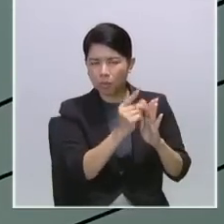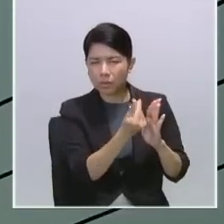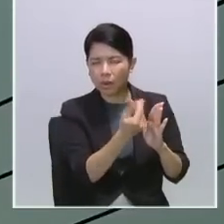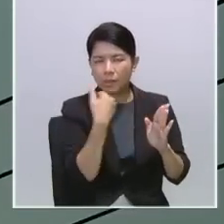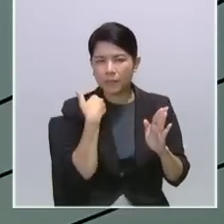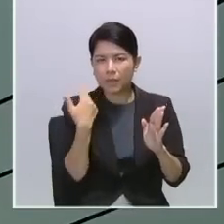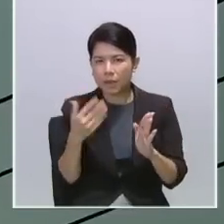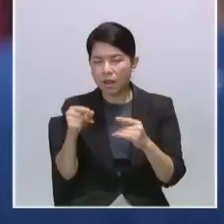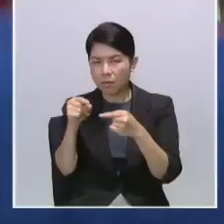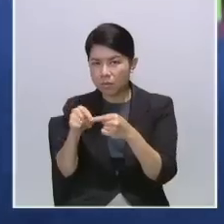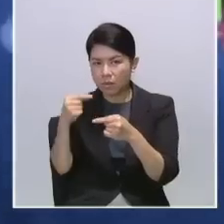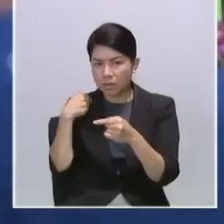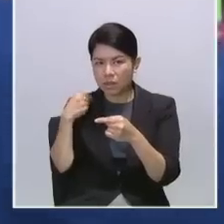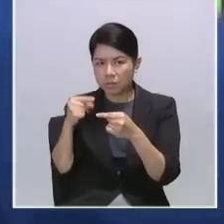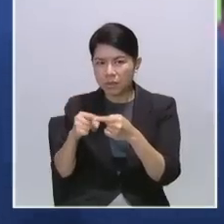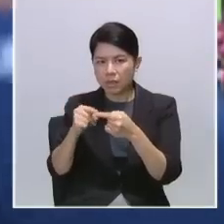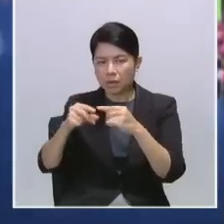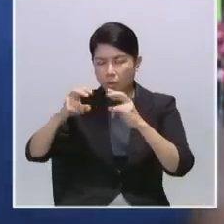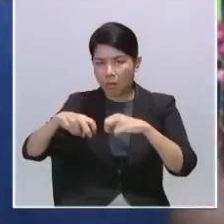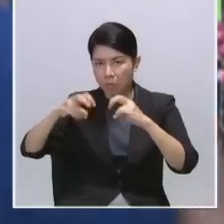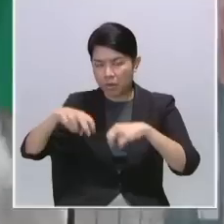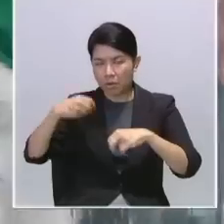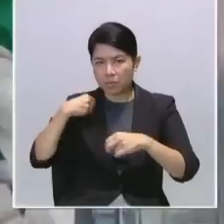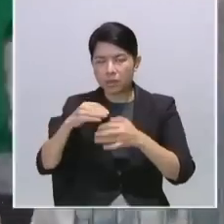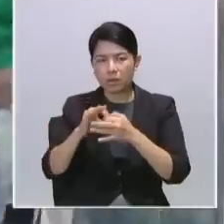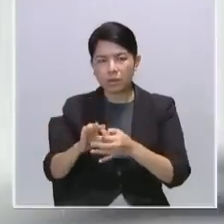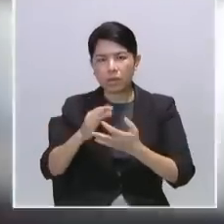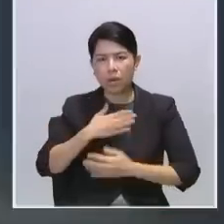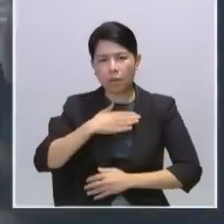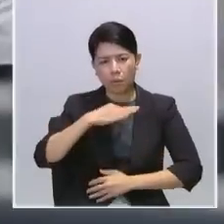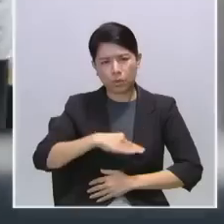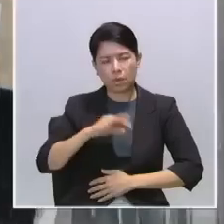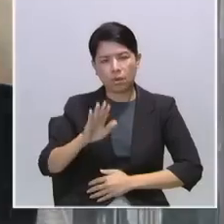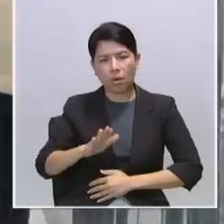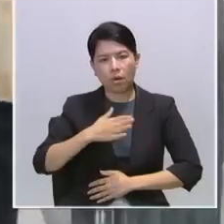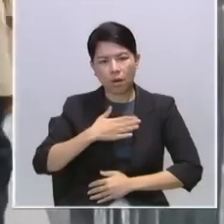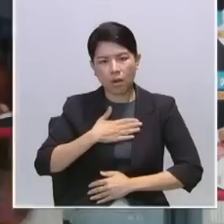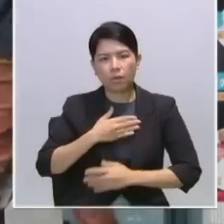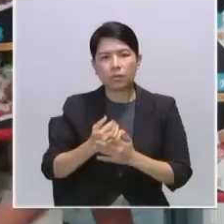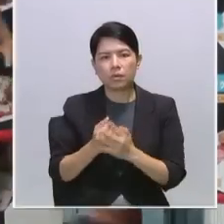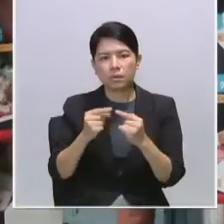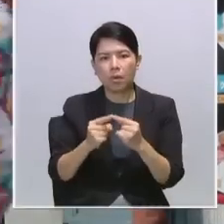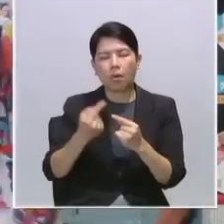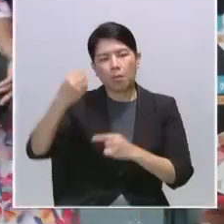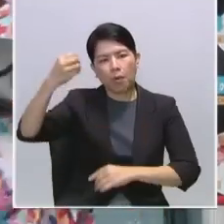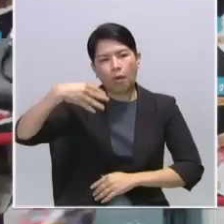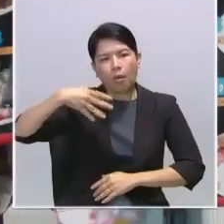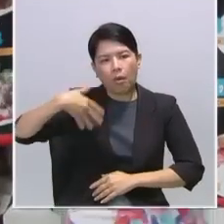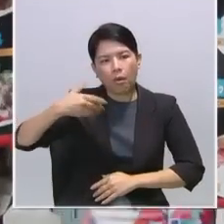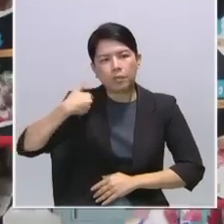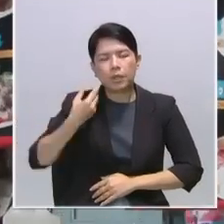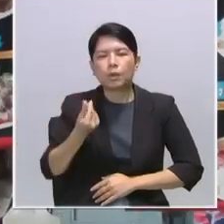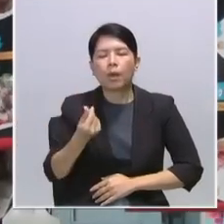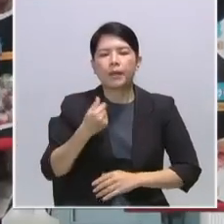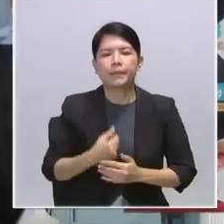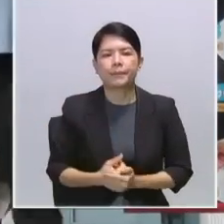าศมาทำการวิเคราะห์หาค่าที่เป็นตัวแทนของอุณหภูมิที่คนเรารู้สึกได้ในสภาวะอากาศขณะนั้น